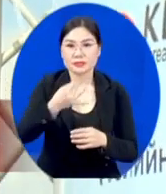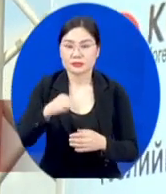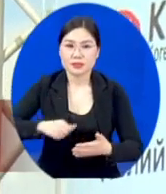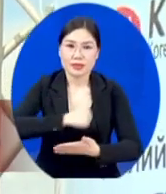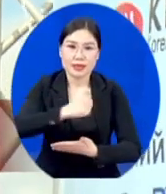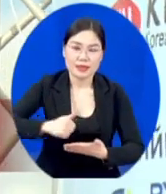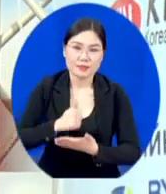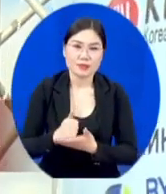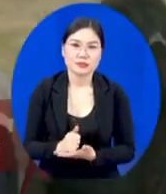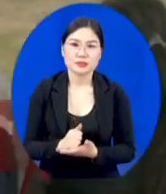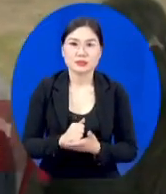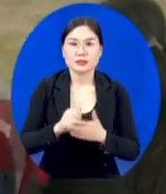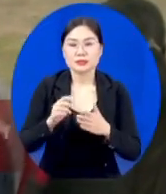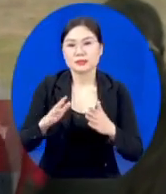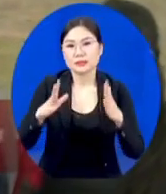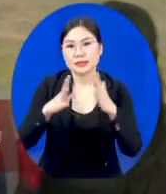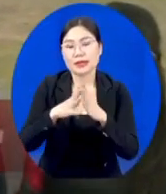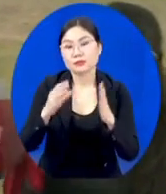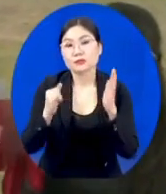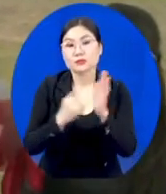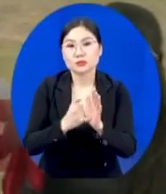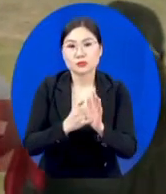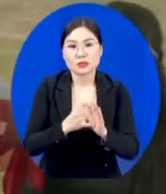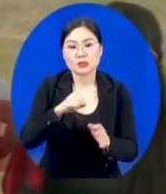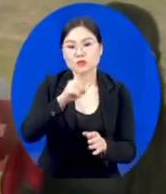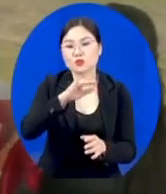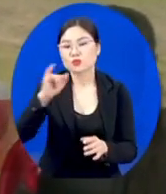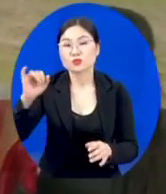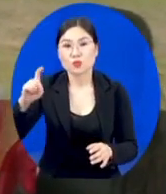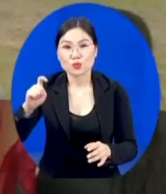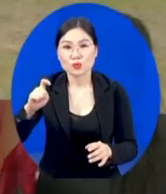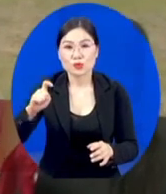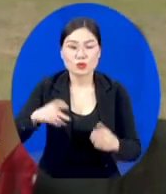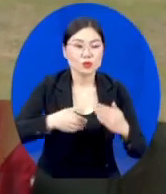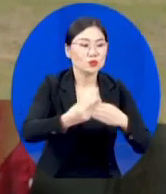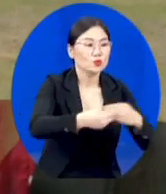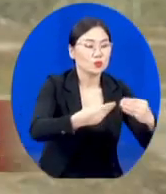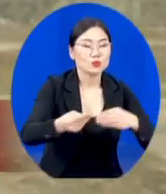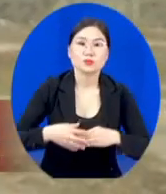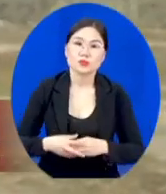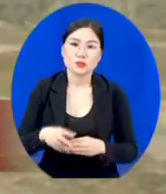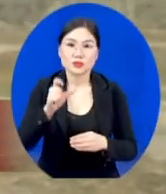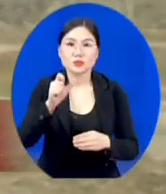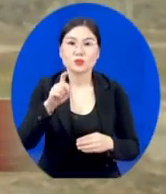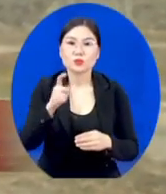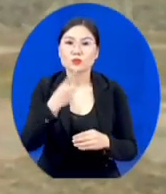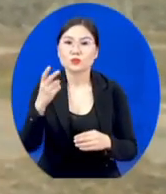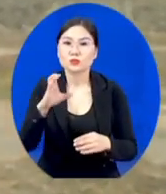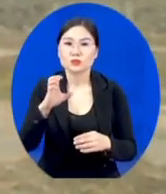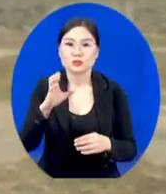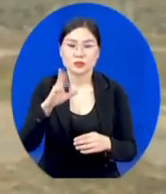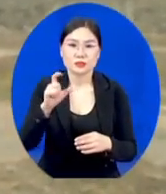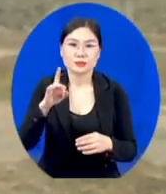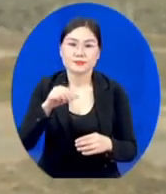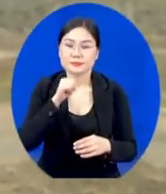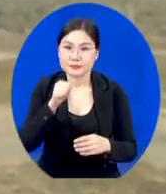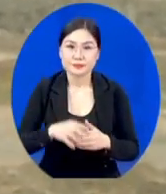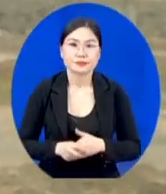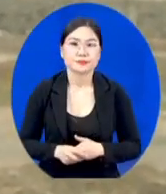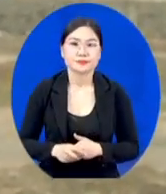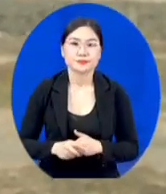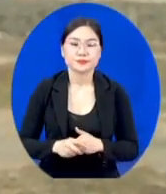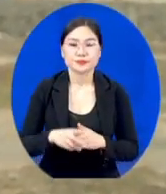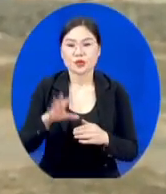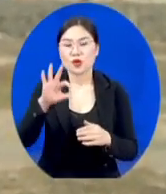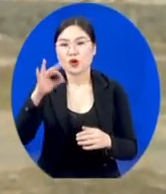дулаан хангамжийг 16 уурын зуухаар хэрэглэгчдэд түгээдэг. Энэ нь найдвартай их үсүр биш, ангаараа орчны бохирдлууд